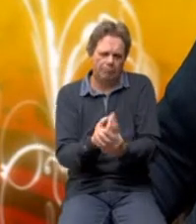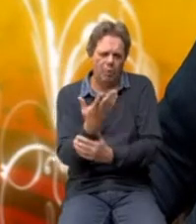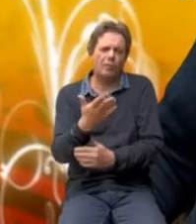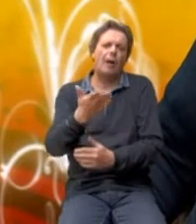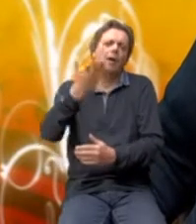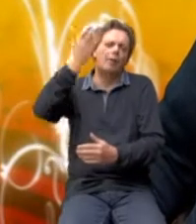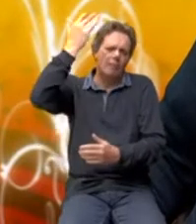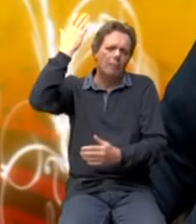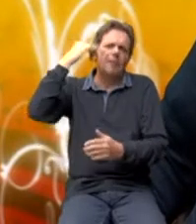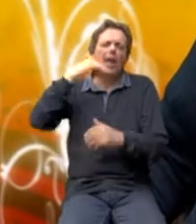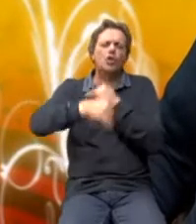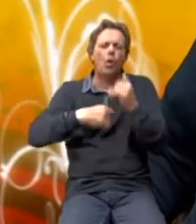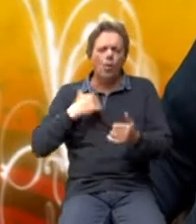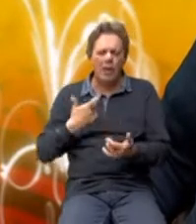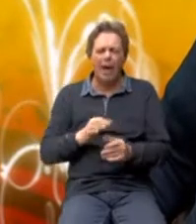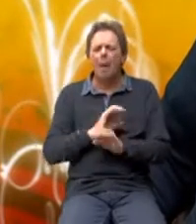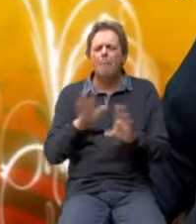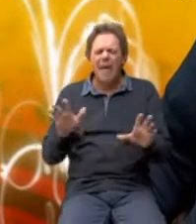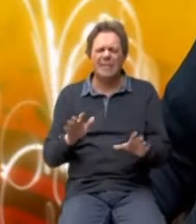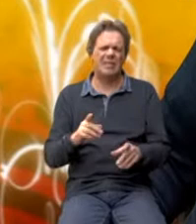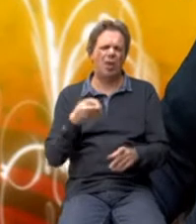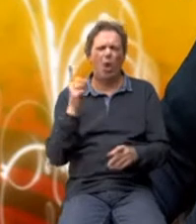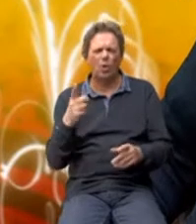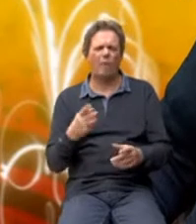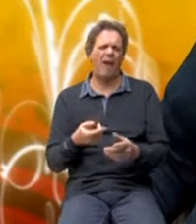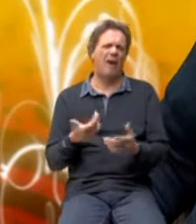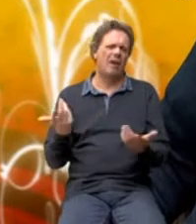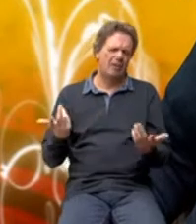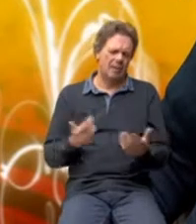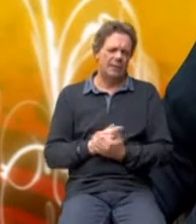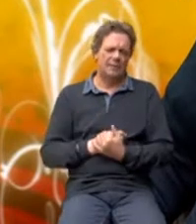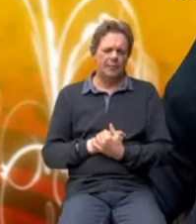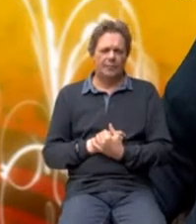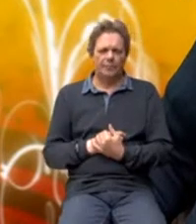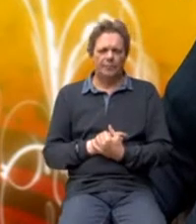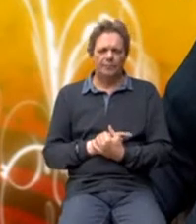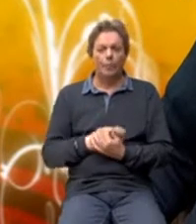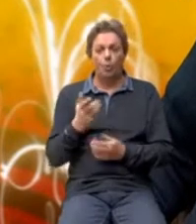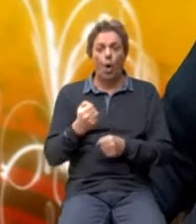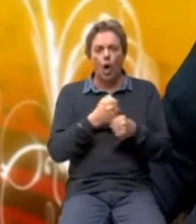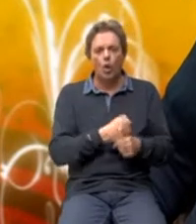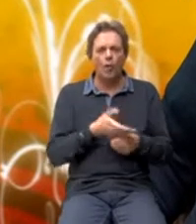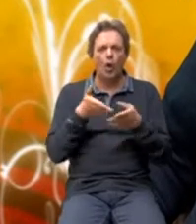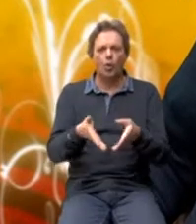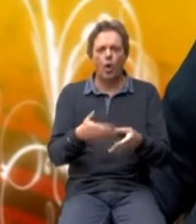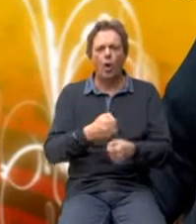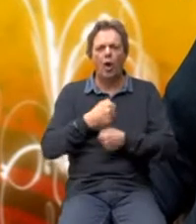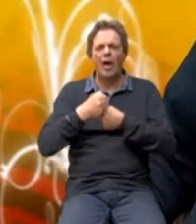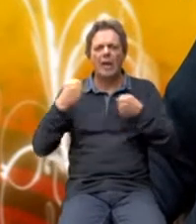korištenja agrotehničkih mjera ili sa vrlo malim korištenjem agrotehničkih mjera. To je dovelo do